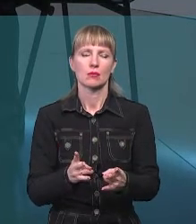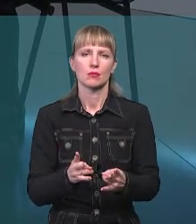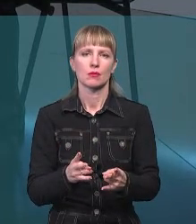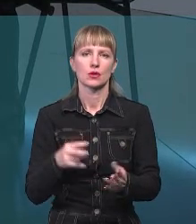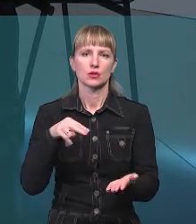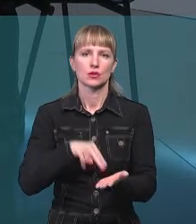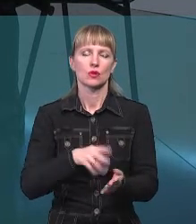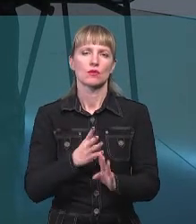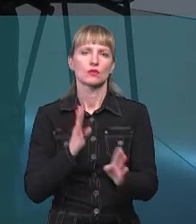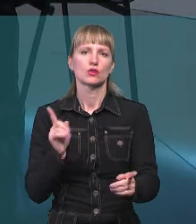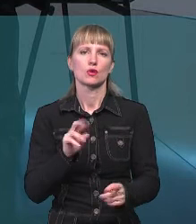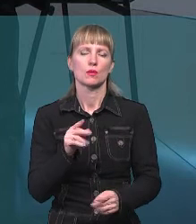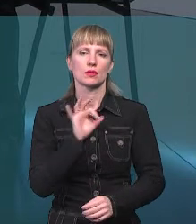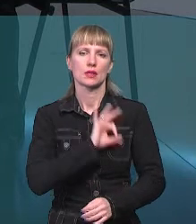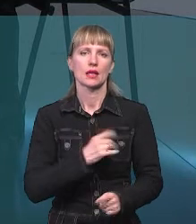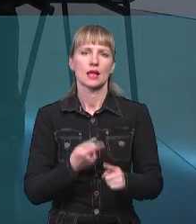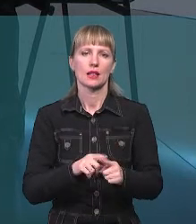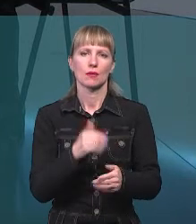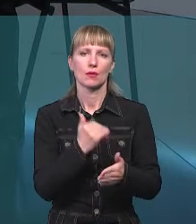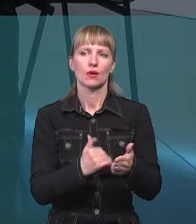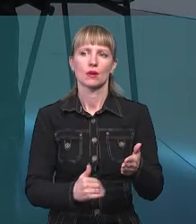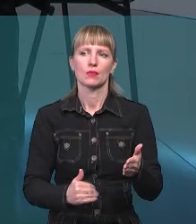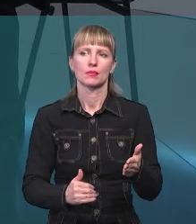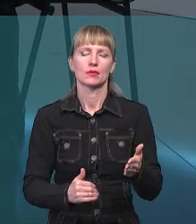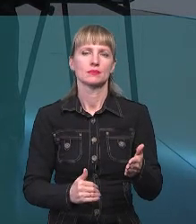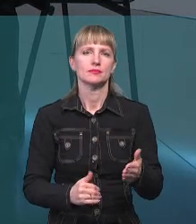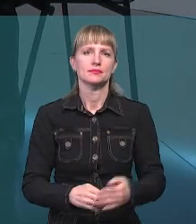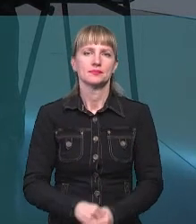стояти в черзі, аби скористатися цими програмами.